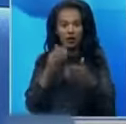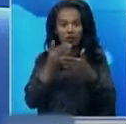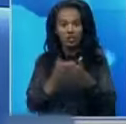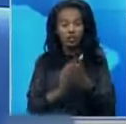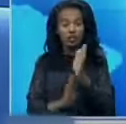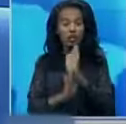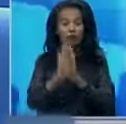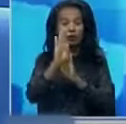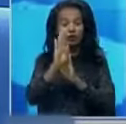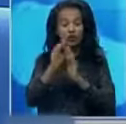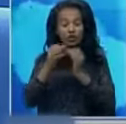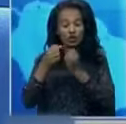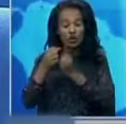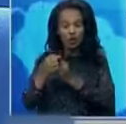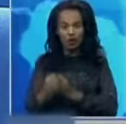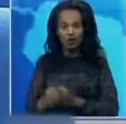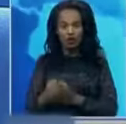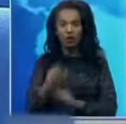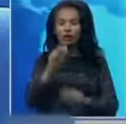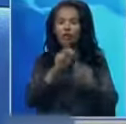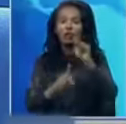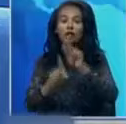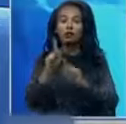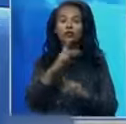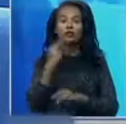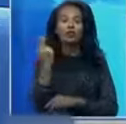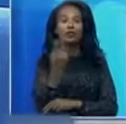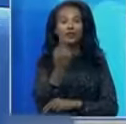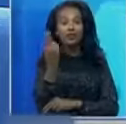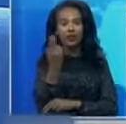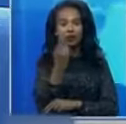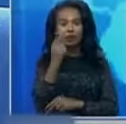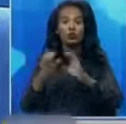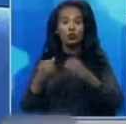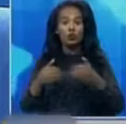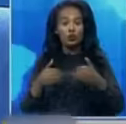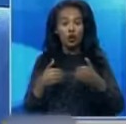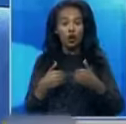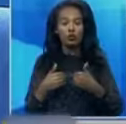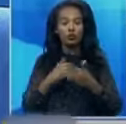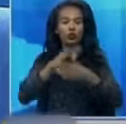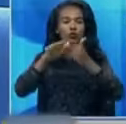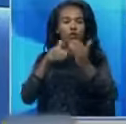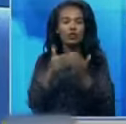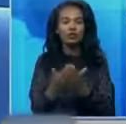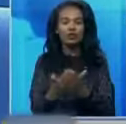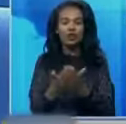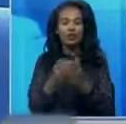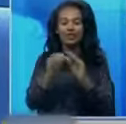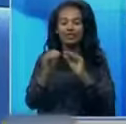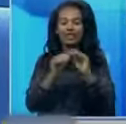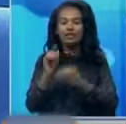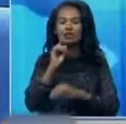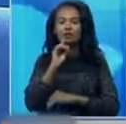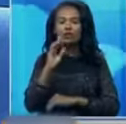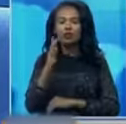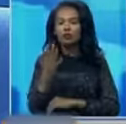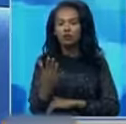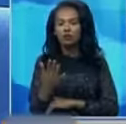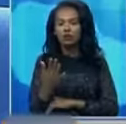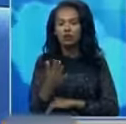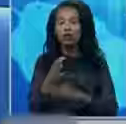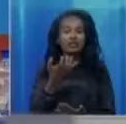ልማቶችን ከማጠናከር፣ የህብረተሰብን ተጠቃሚነት ከማረጋገጥ ሁለንተናዊ እንቅስቃሴ ምን እንደሚመስል